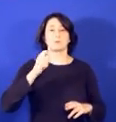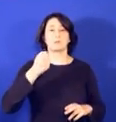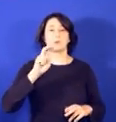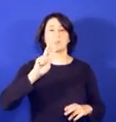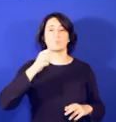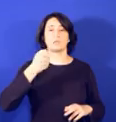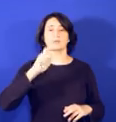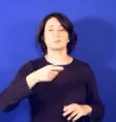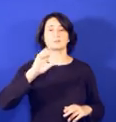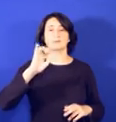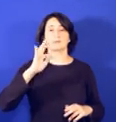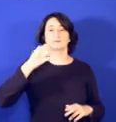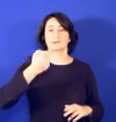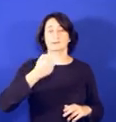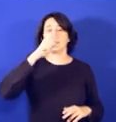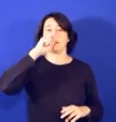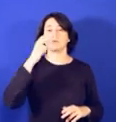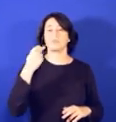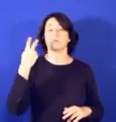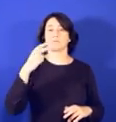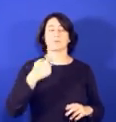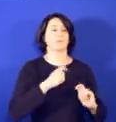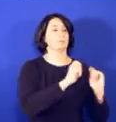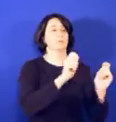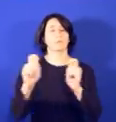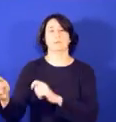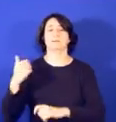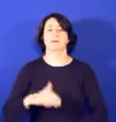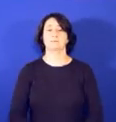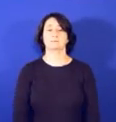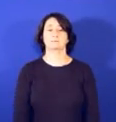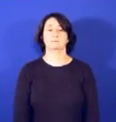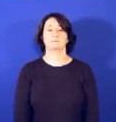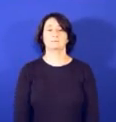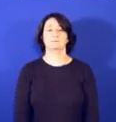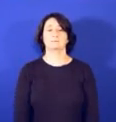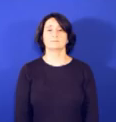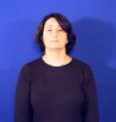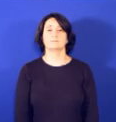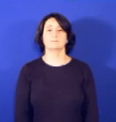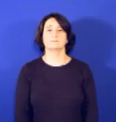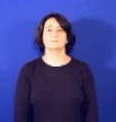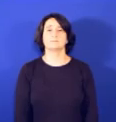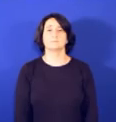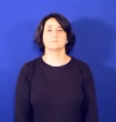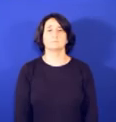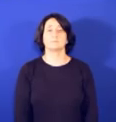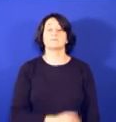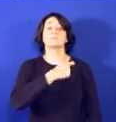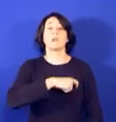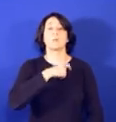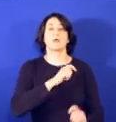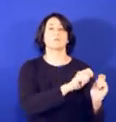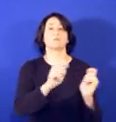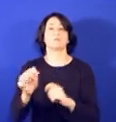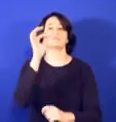adierazi nahi zaie jendaurrean gure hizkuntza eta euskal kultura sustatu, hedatu eta normalizatzeko egin duten lanagatik